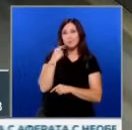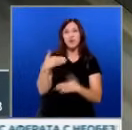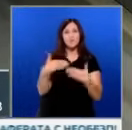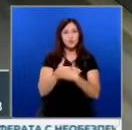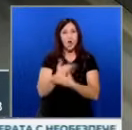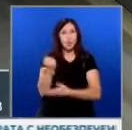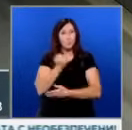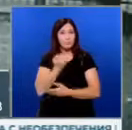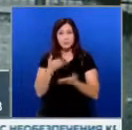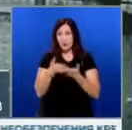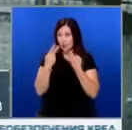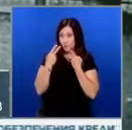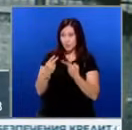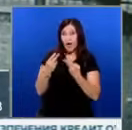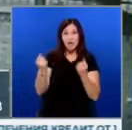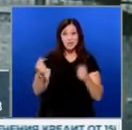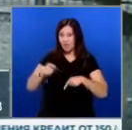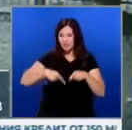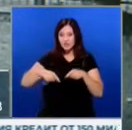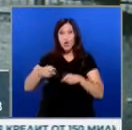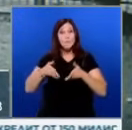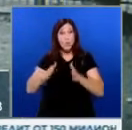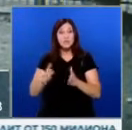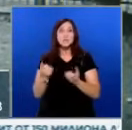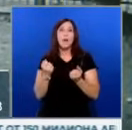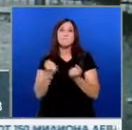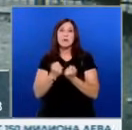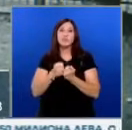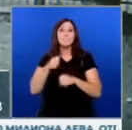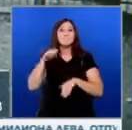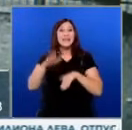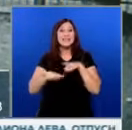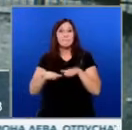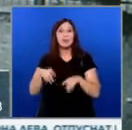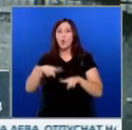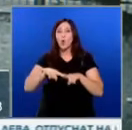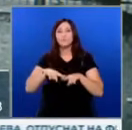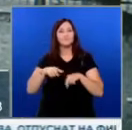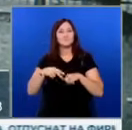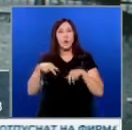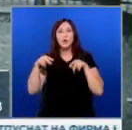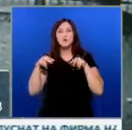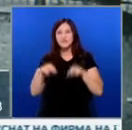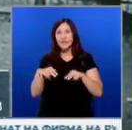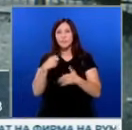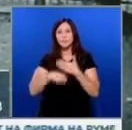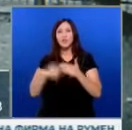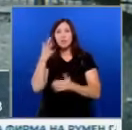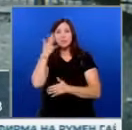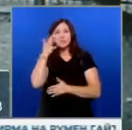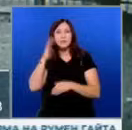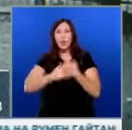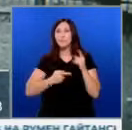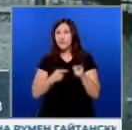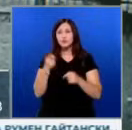убийството, за да наблюдава за движение по улицата на местопрестъплението. Свидетелят потвърди тезата на обвинението, че там той